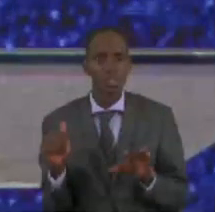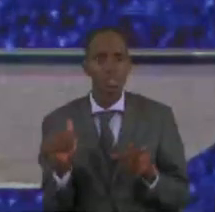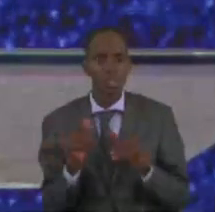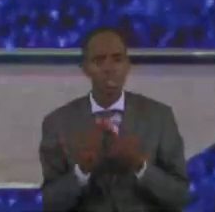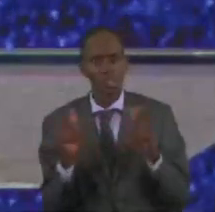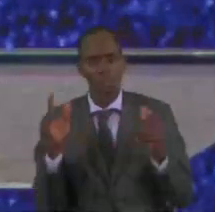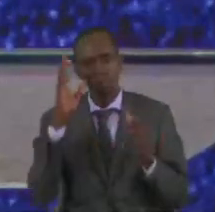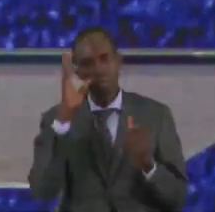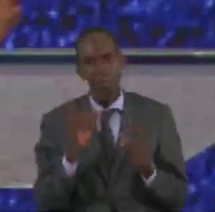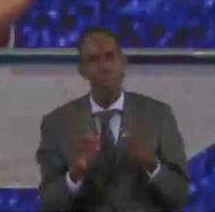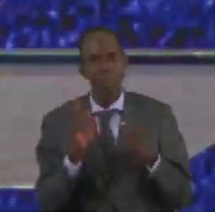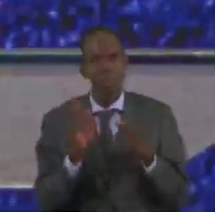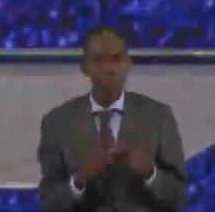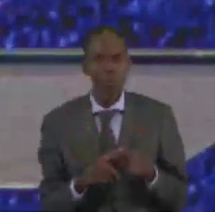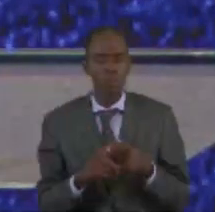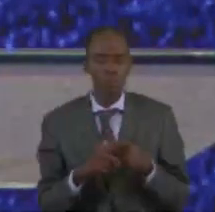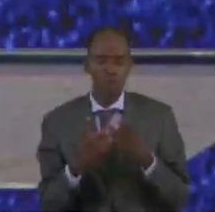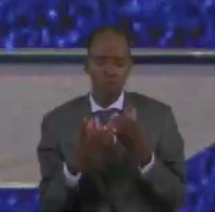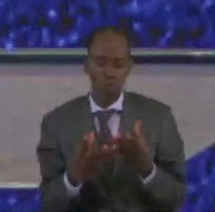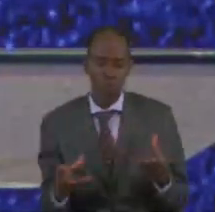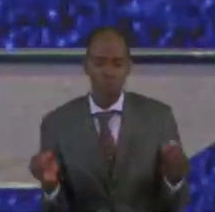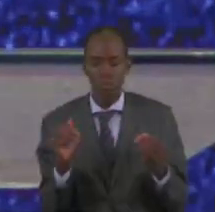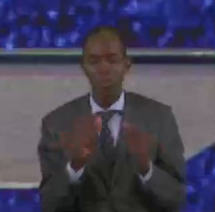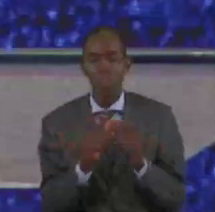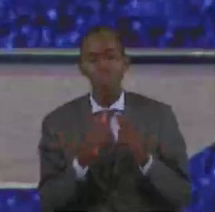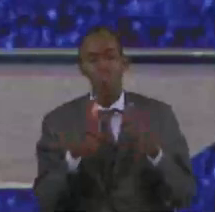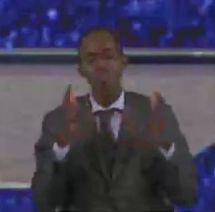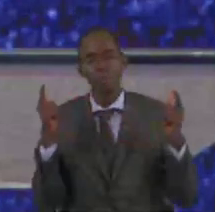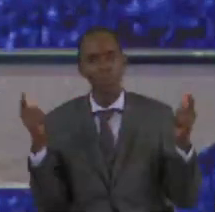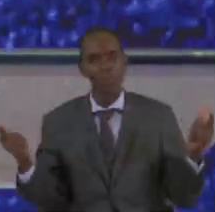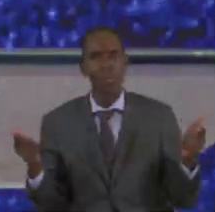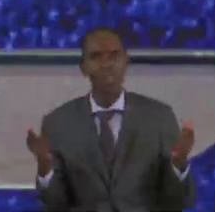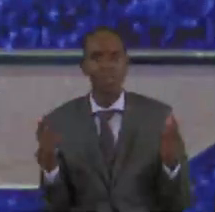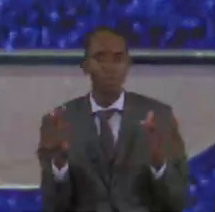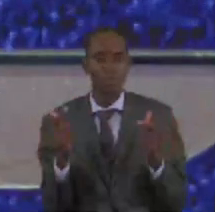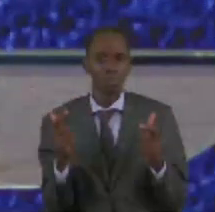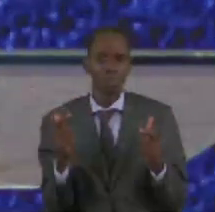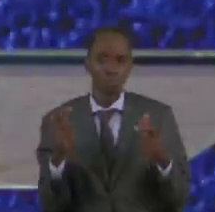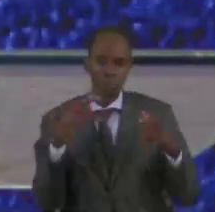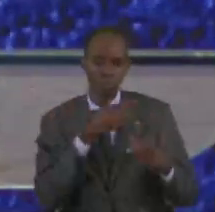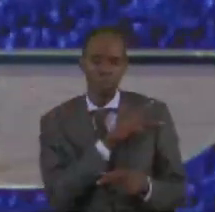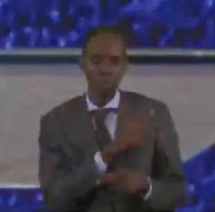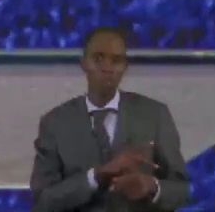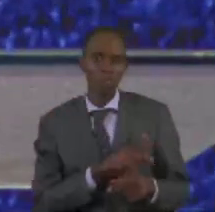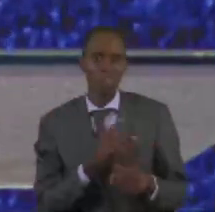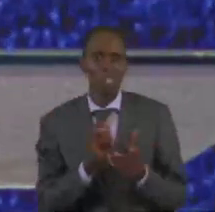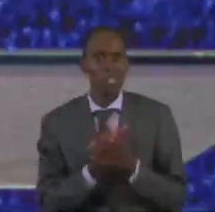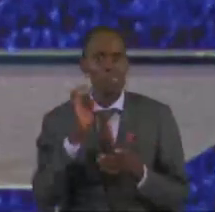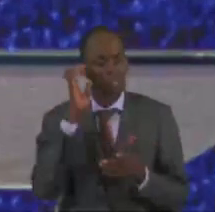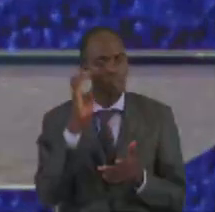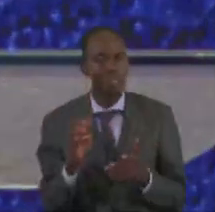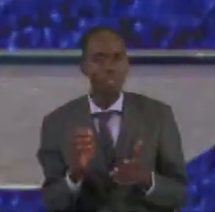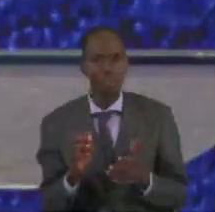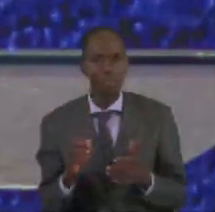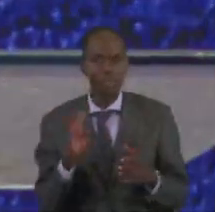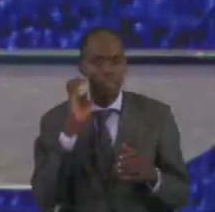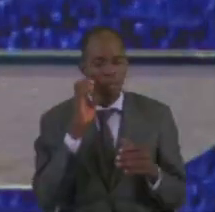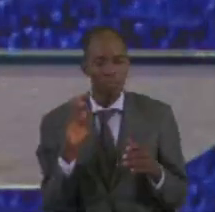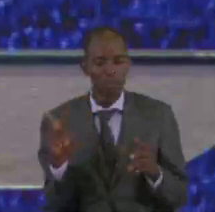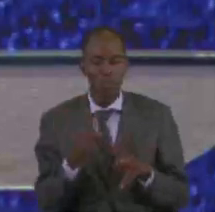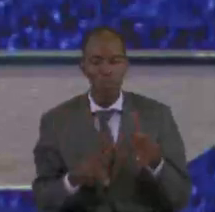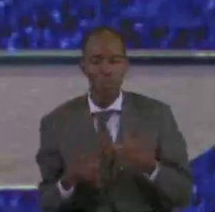l'homme à eux, à une grande personnalité. Et ils tremblent,